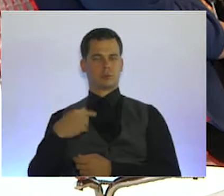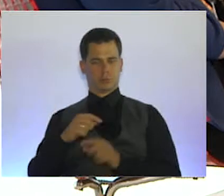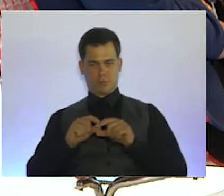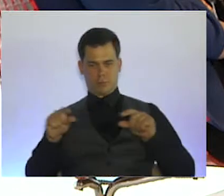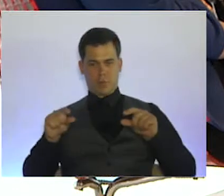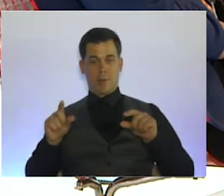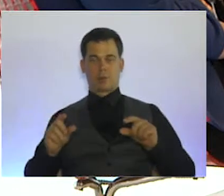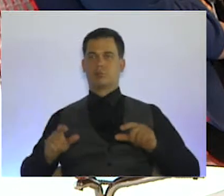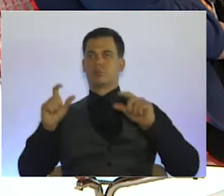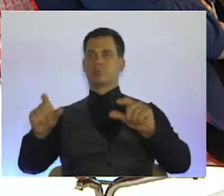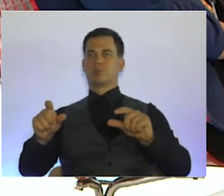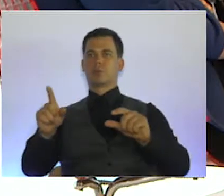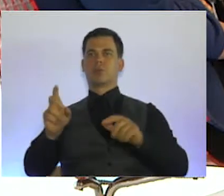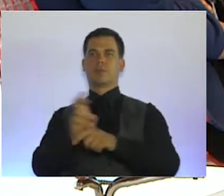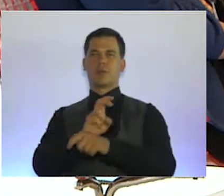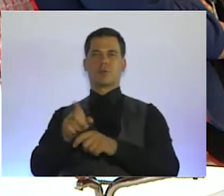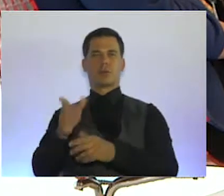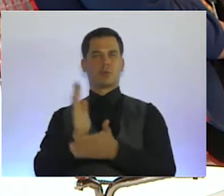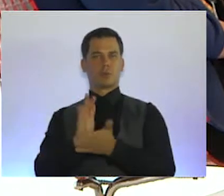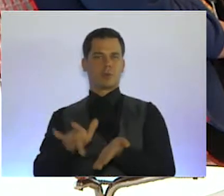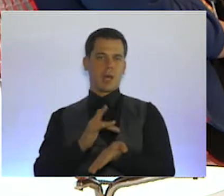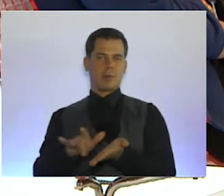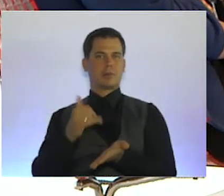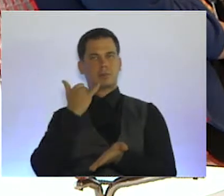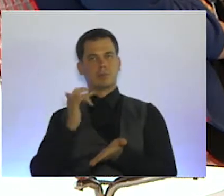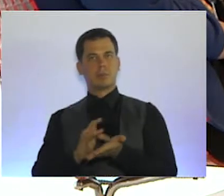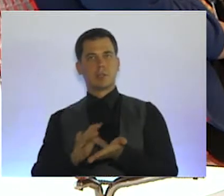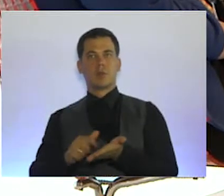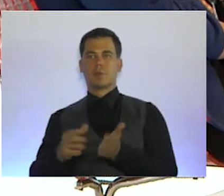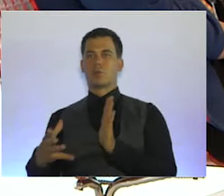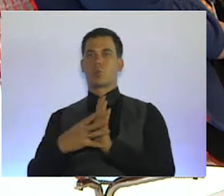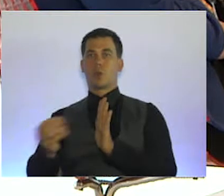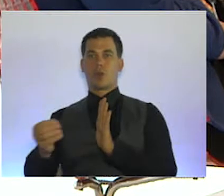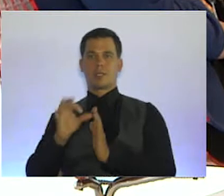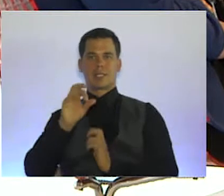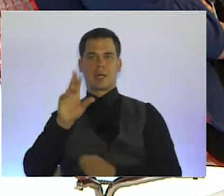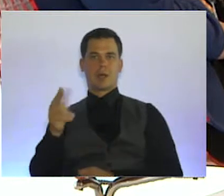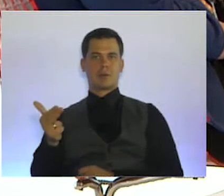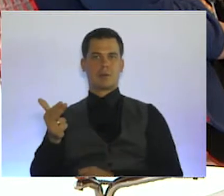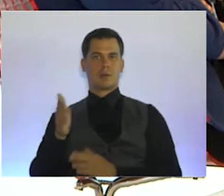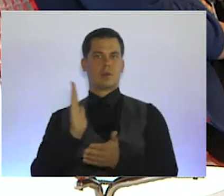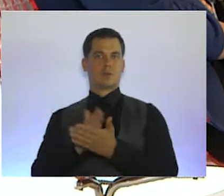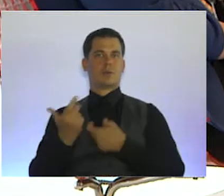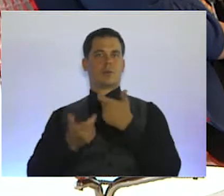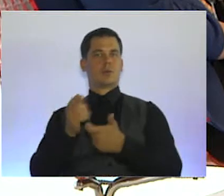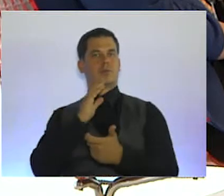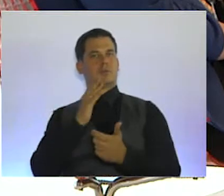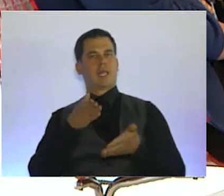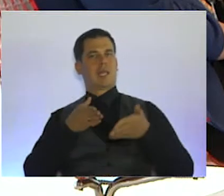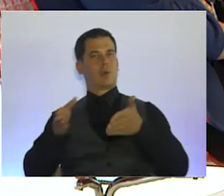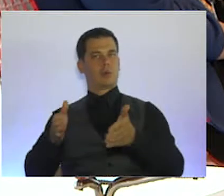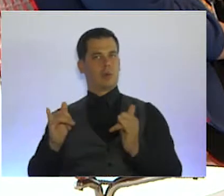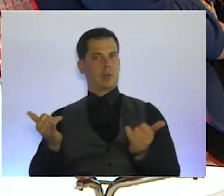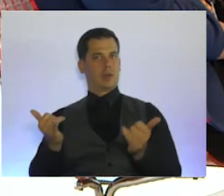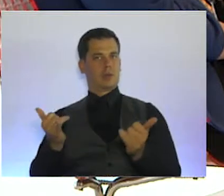z urządzeniem technologicznym, z którym i tak mają do czynienia na co dzień i skanują te klocki, patrząc właśnie w jakim kierunku idzie ta nasza główna postać,